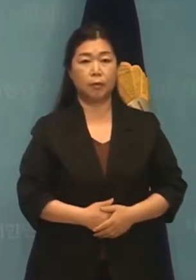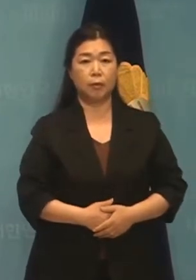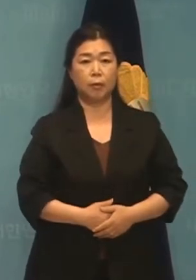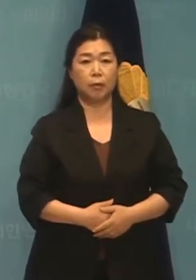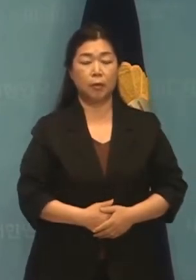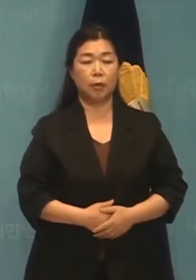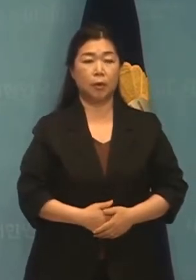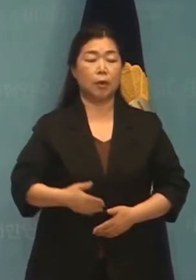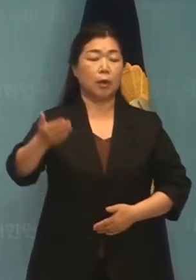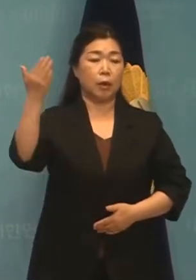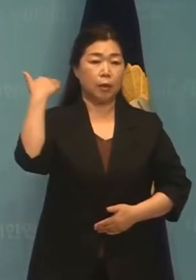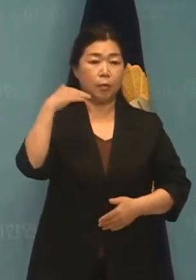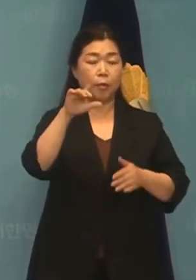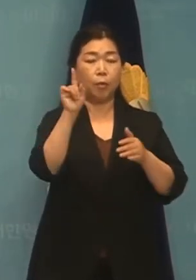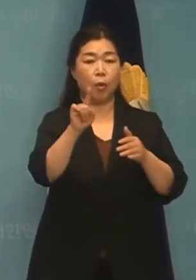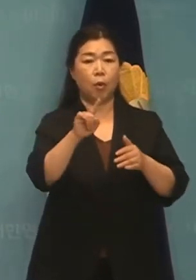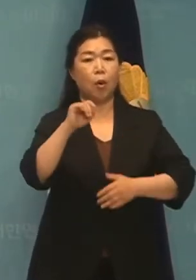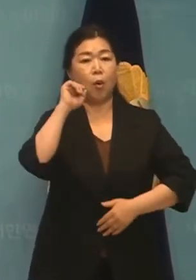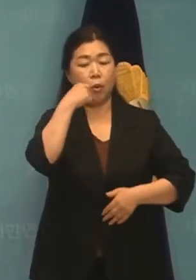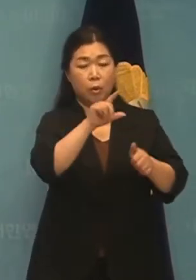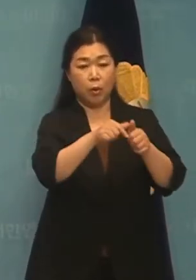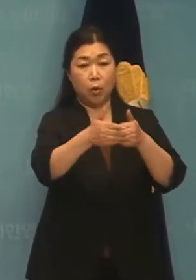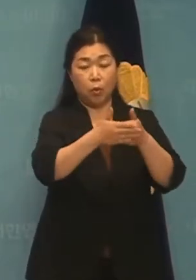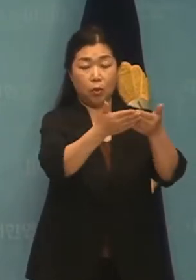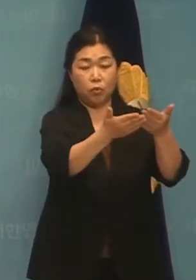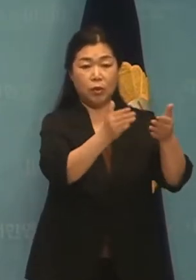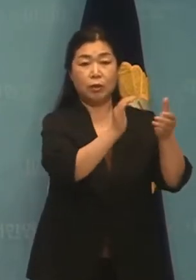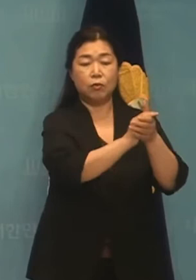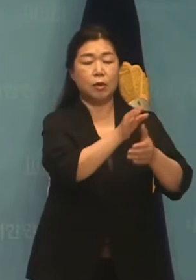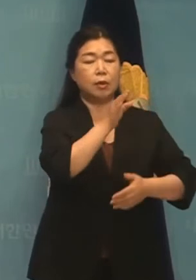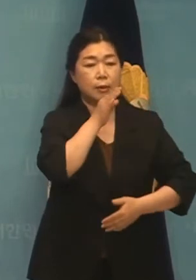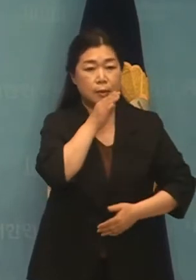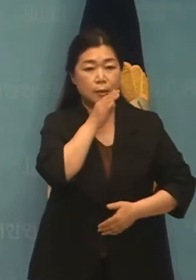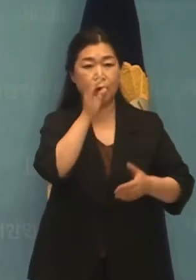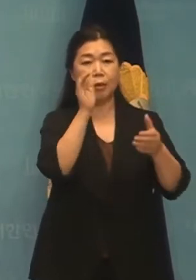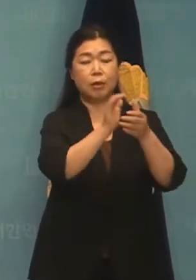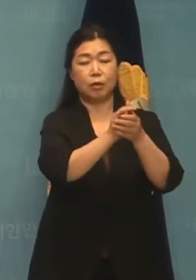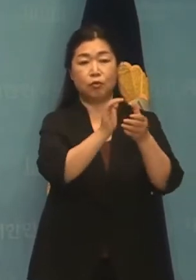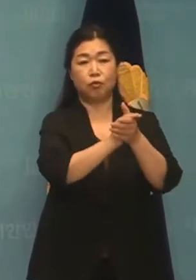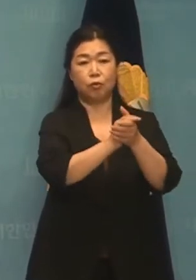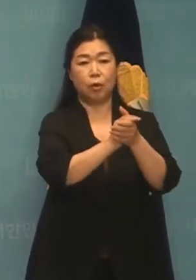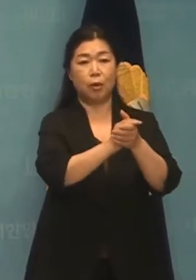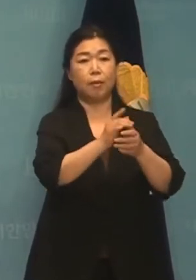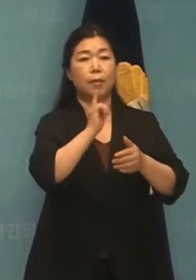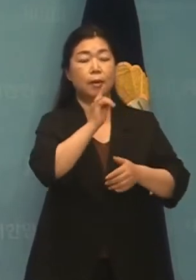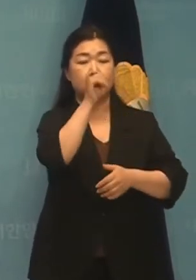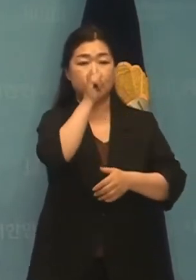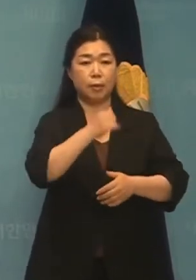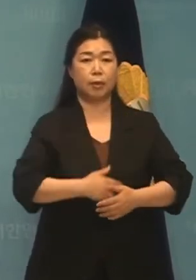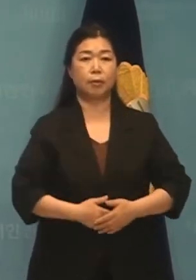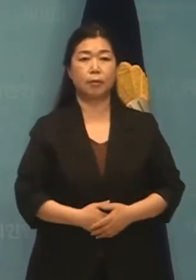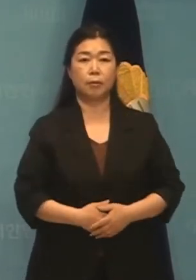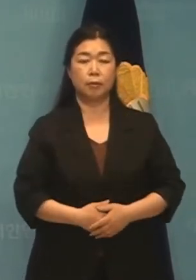옛 대근에 어려울 때 도와주는 친구가 진짜 친구다라는 말이